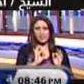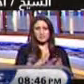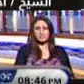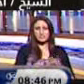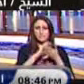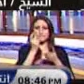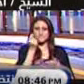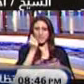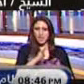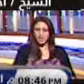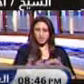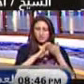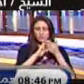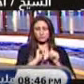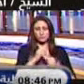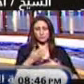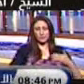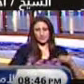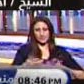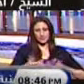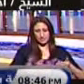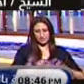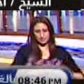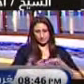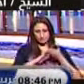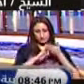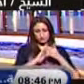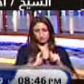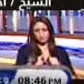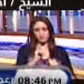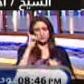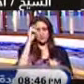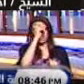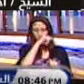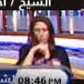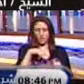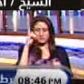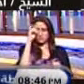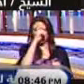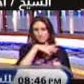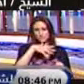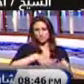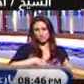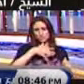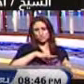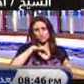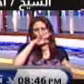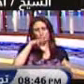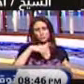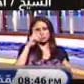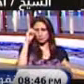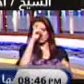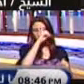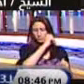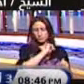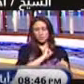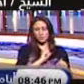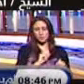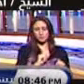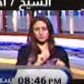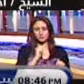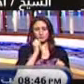مالية او ادارية او غير ذلك. فوجئنا ان الامر ازداد تعقيدا. وانا الحقيقة سمعت